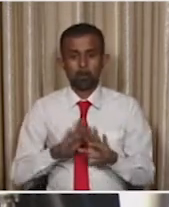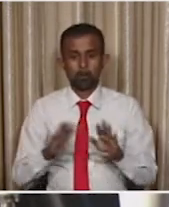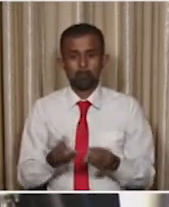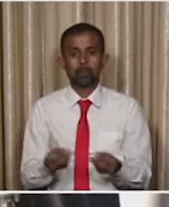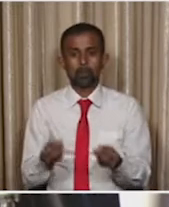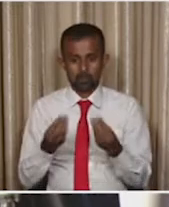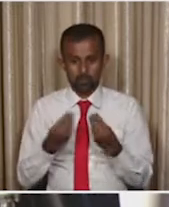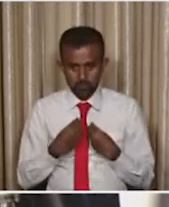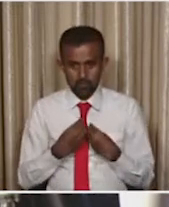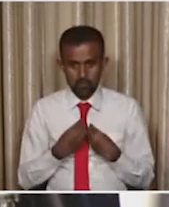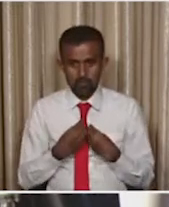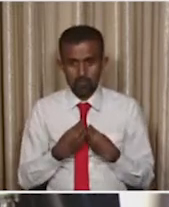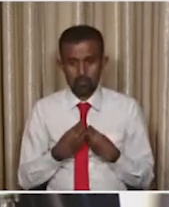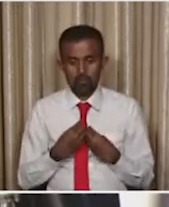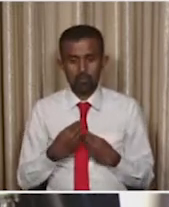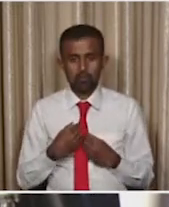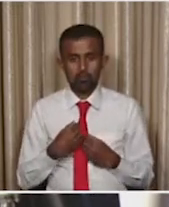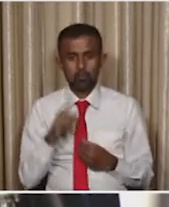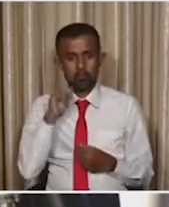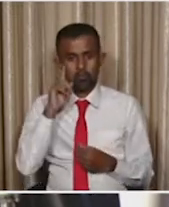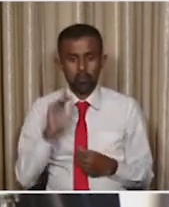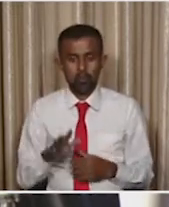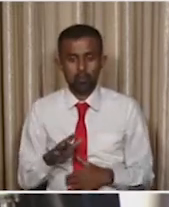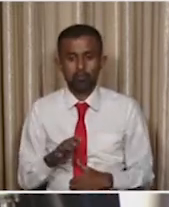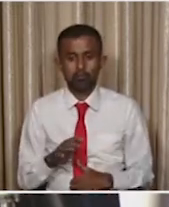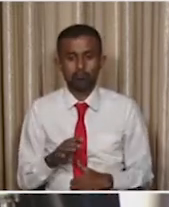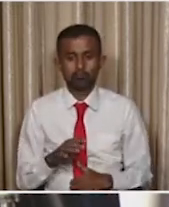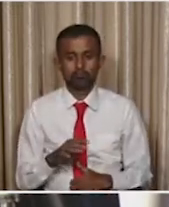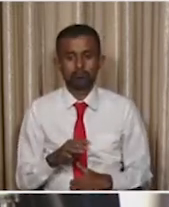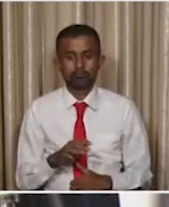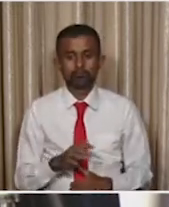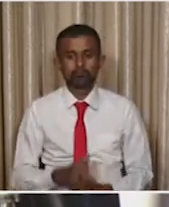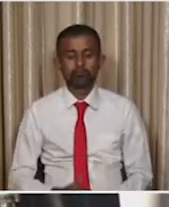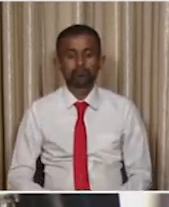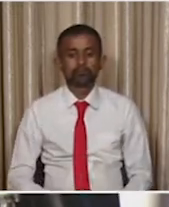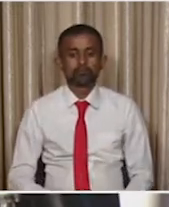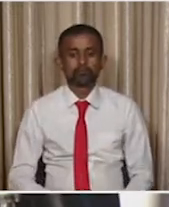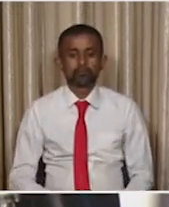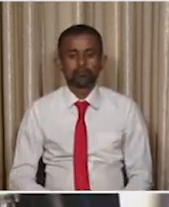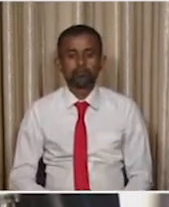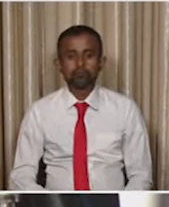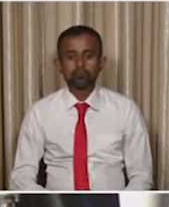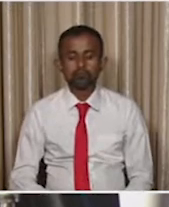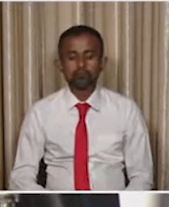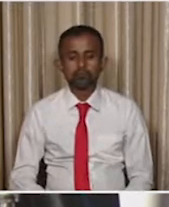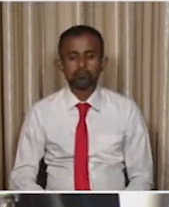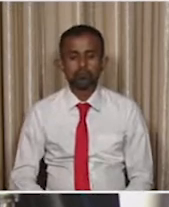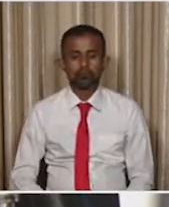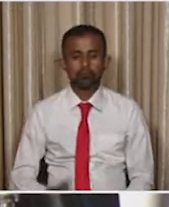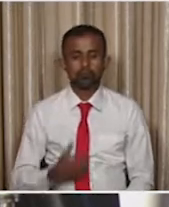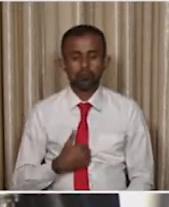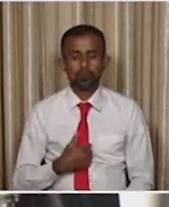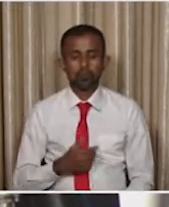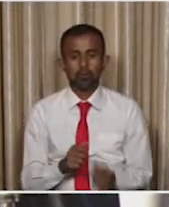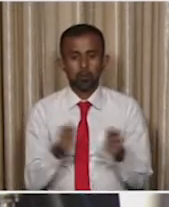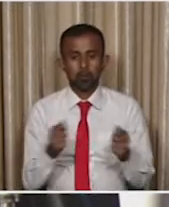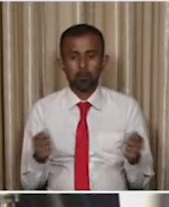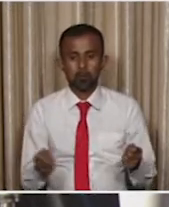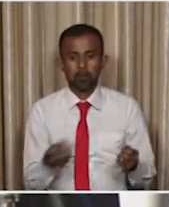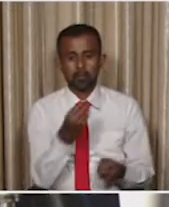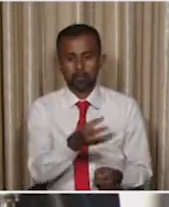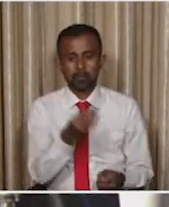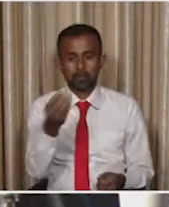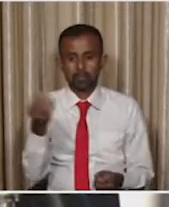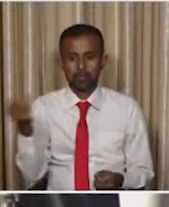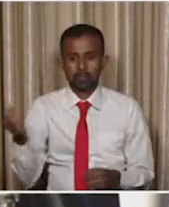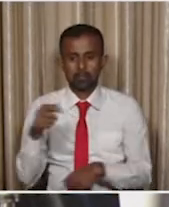எதிர்பார்த்திருந்தோம் அந்த அழுத்தங்களையும் நாங்கள் ஏற்படுத்திக் கொண்டே இருந்தோம் மக்கள் மட்டத்திலே நாங்கள் அந்த துண்டு பிரசுரங்களை விநியோகிக்கின்ற செயல்பாடுகளையும் தீவிரமாக முன்னெடுத்திருந்தோம்